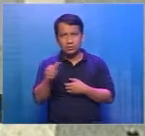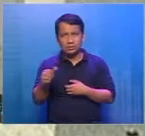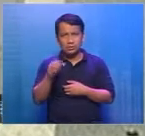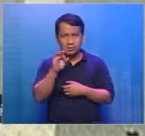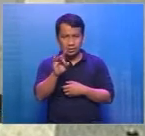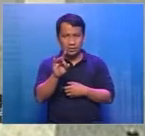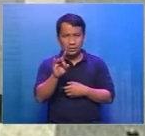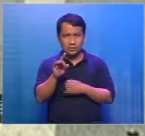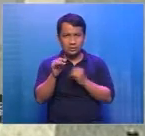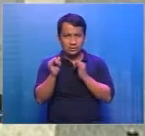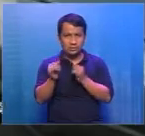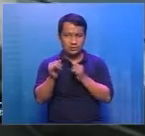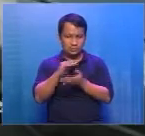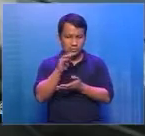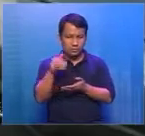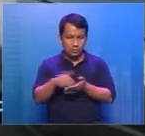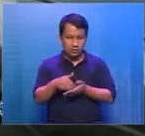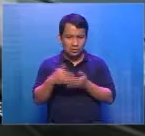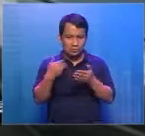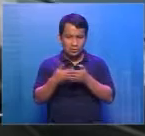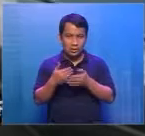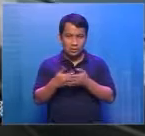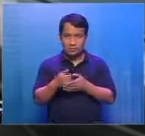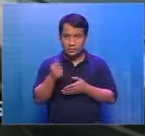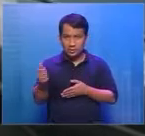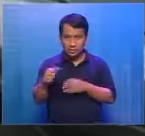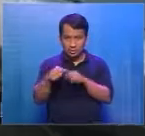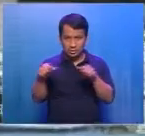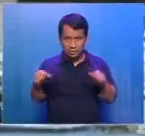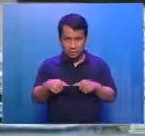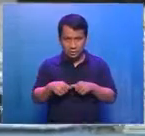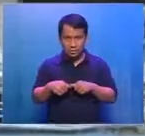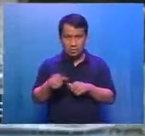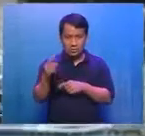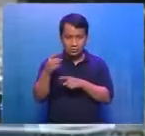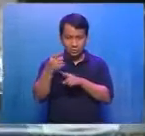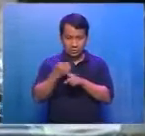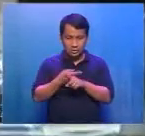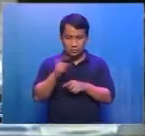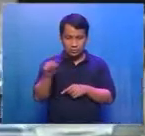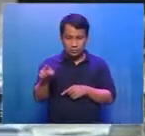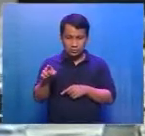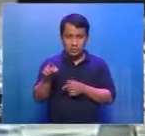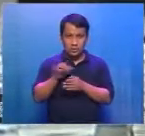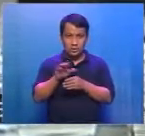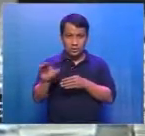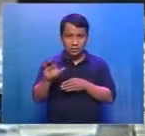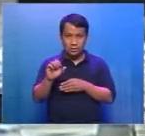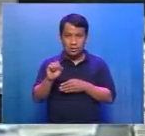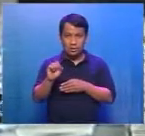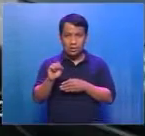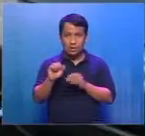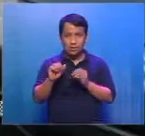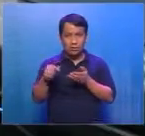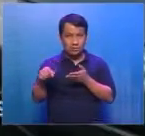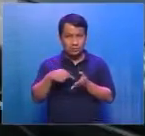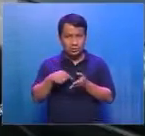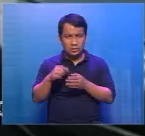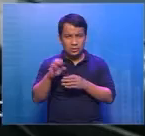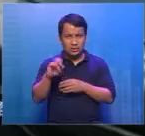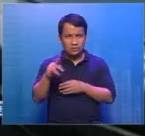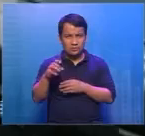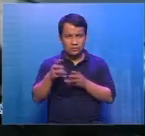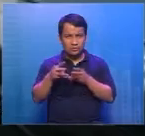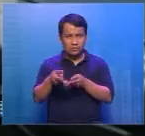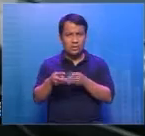8 installation centers na pinakamalapit sa inyo. Simula December 1, magiging cashless na ang toll sa mga